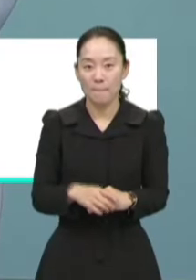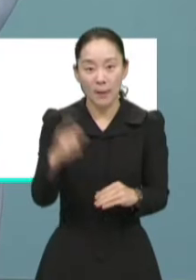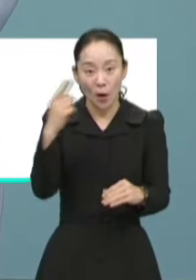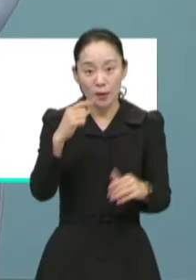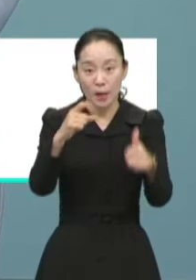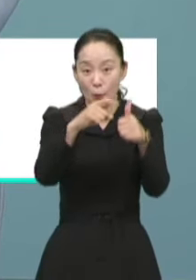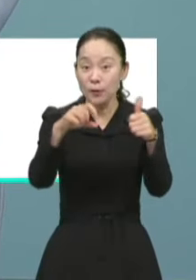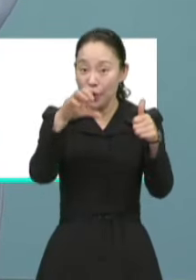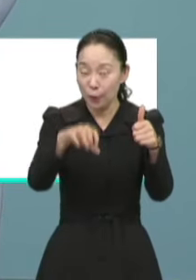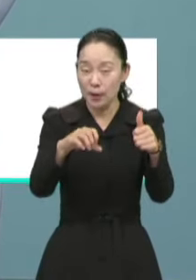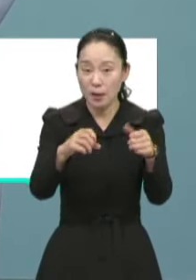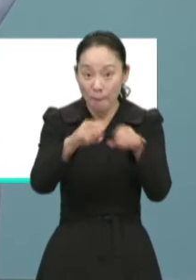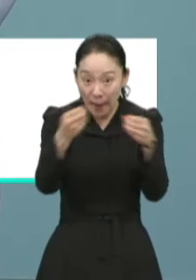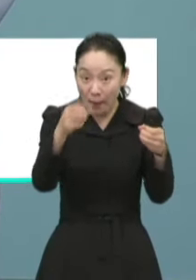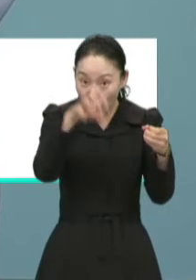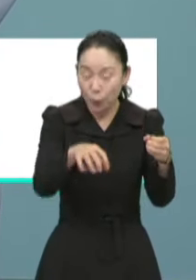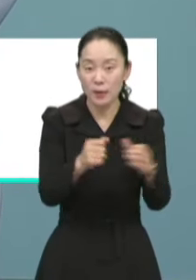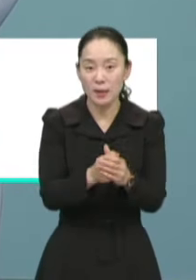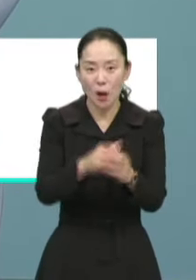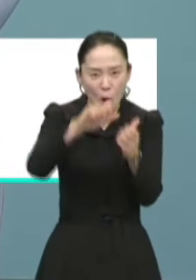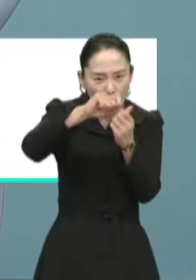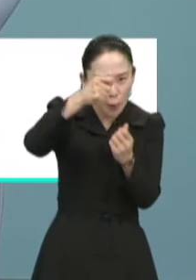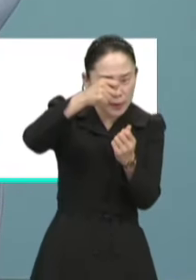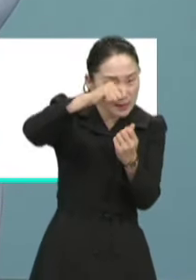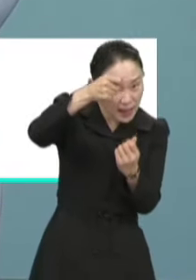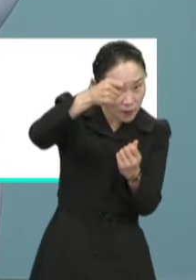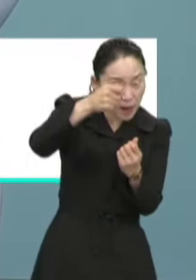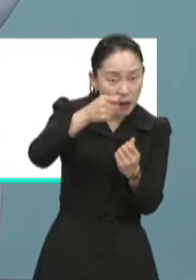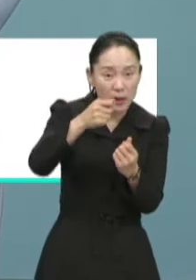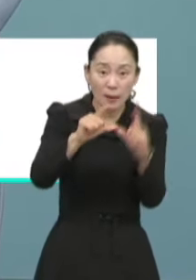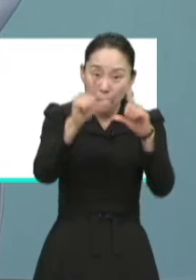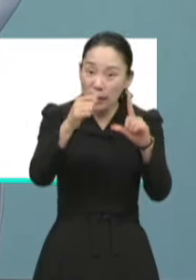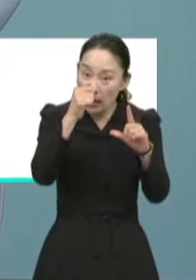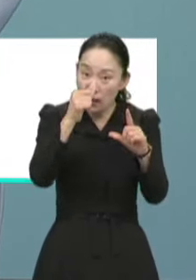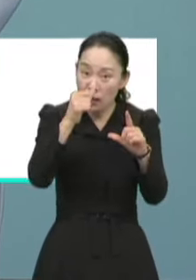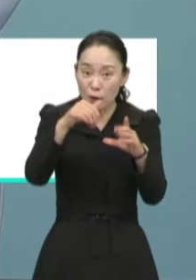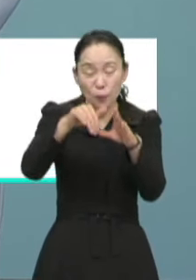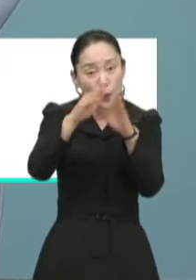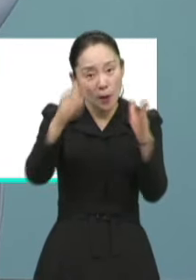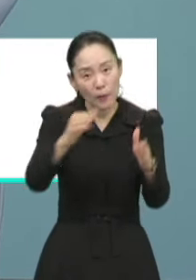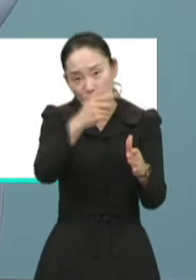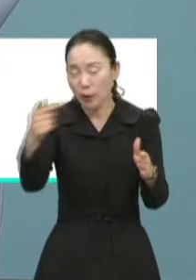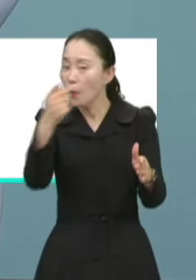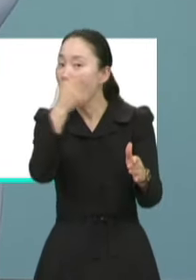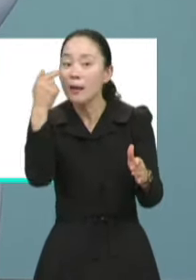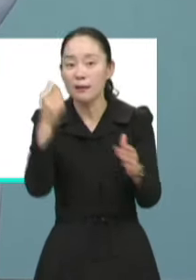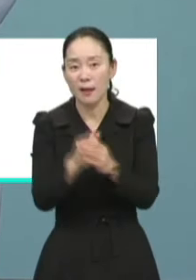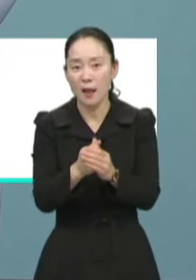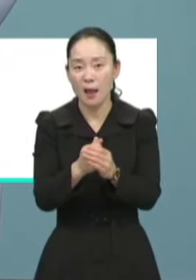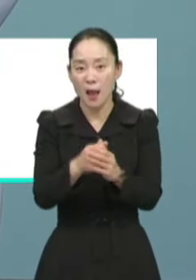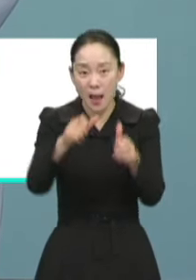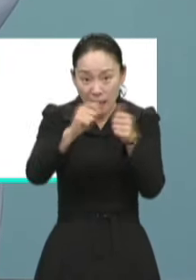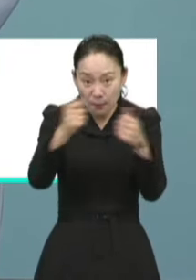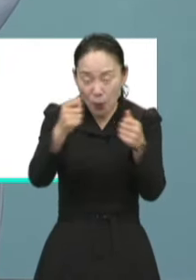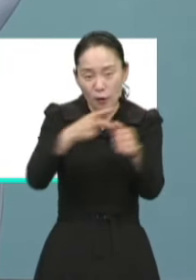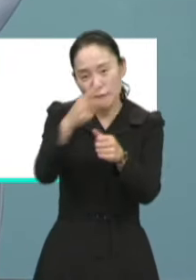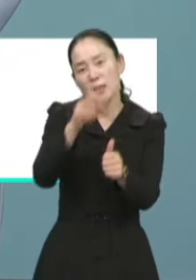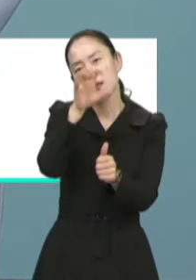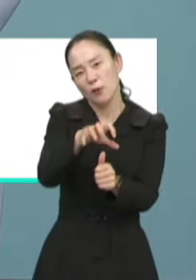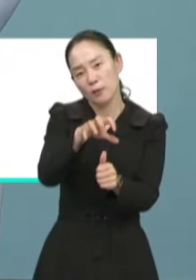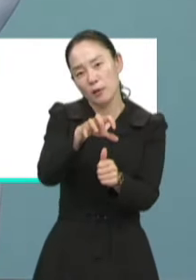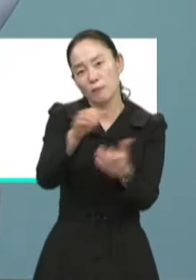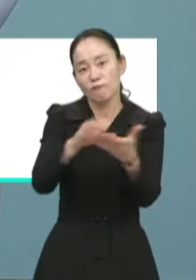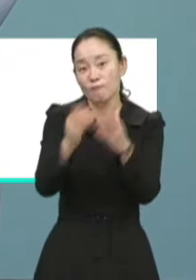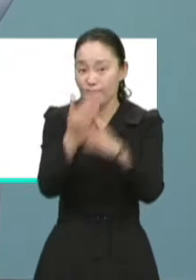어제 홍성군의 한 개표소에서 봉인지를 떼어낸 자국이 남은 투표함들이 여러 개 발견돼 개표가 2시간가량 지연되는